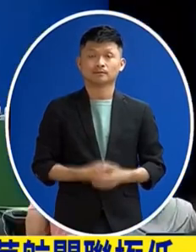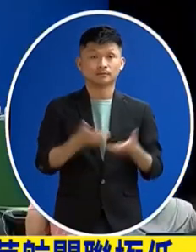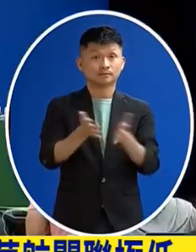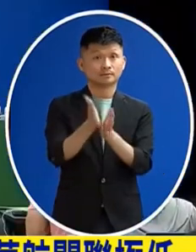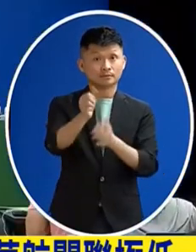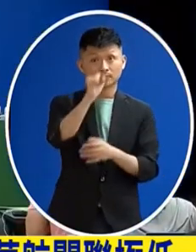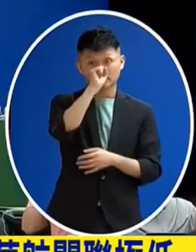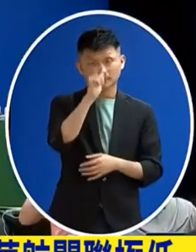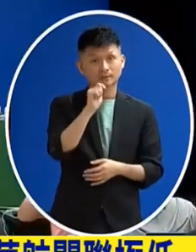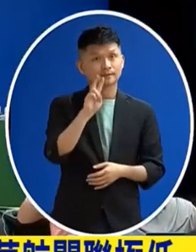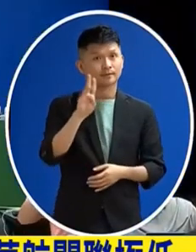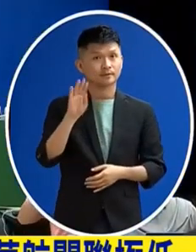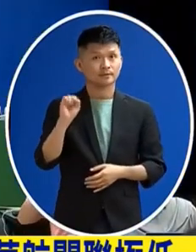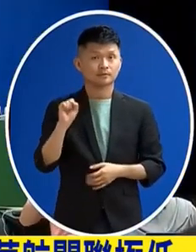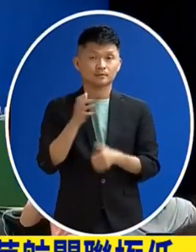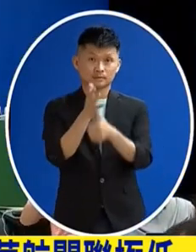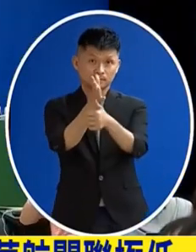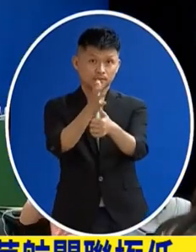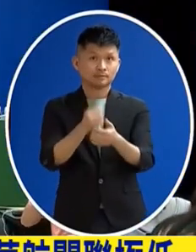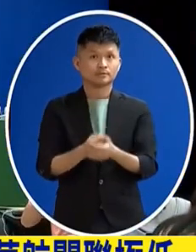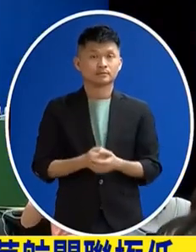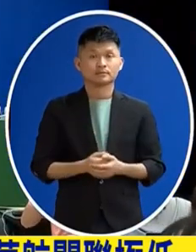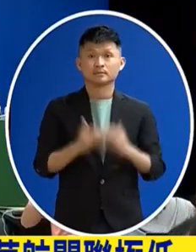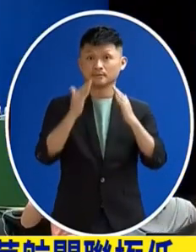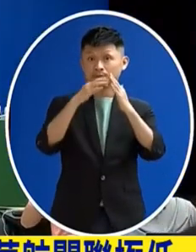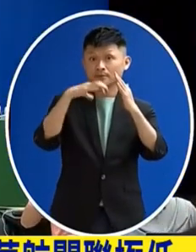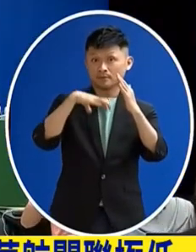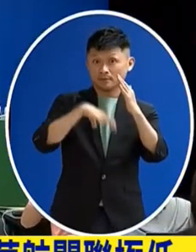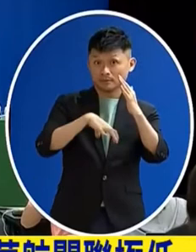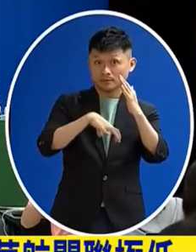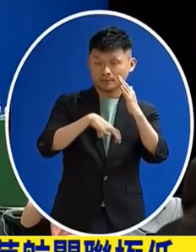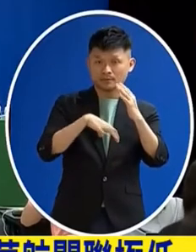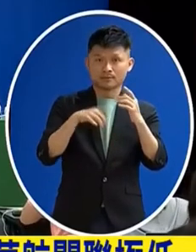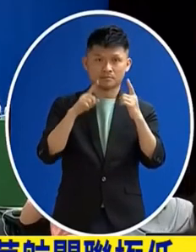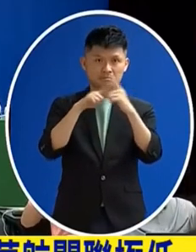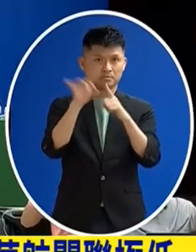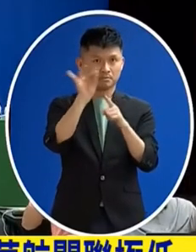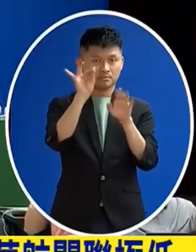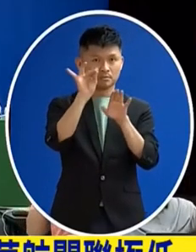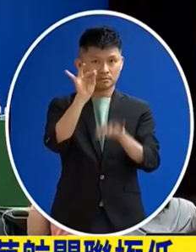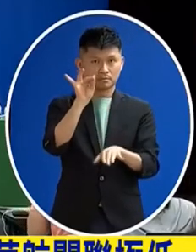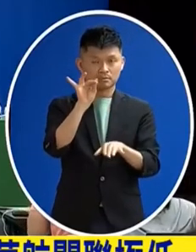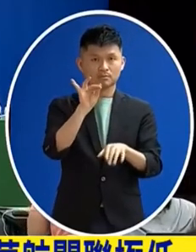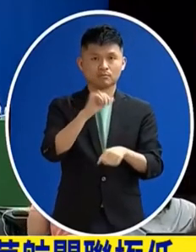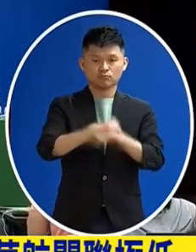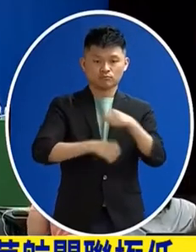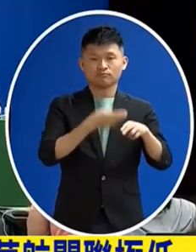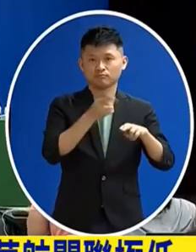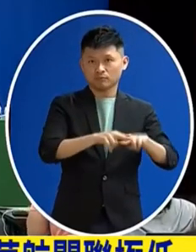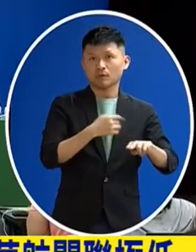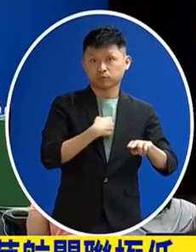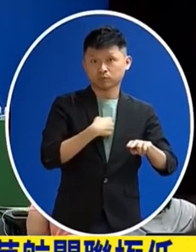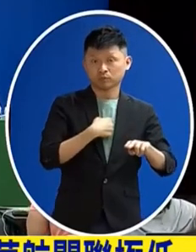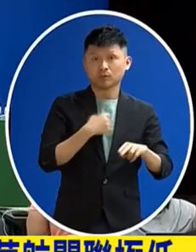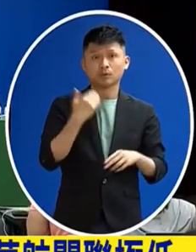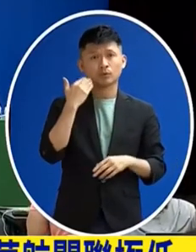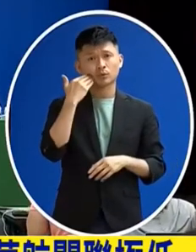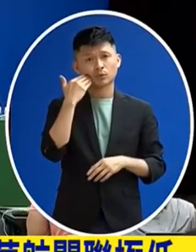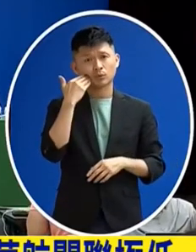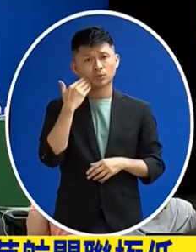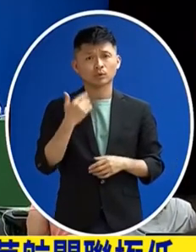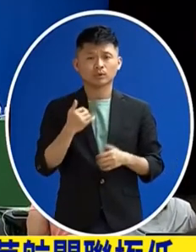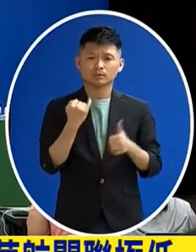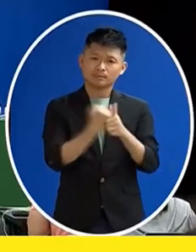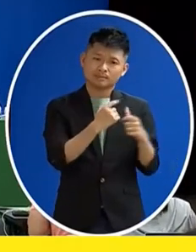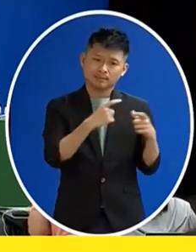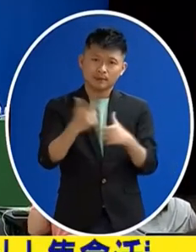部长好 ，TVBS 提问，想问一下，说那个室内场所100人以上要禁止，那想问一下，如果像是婚宴或